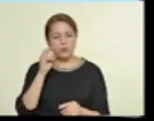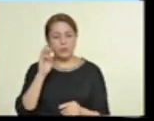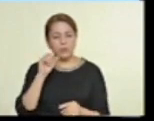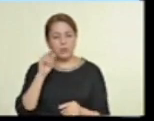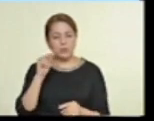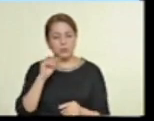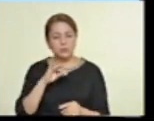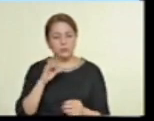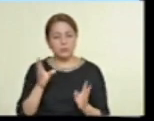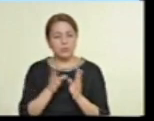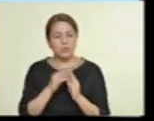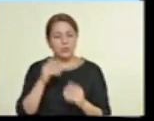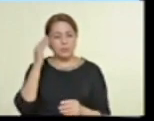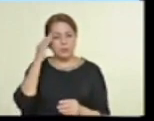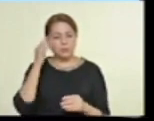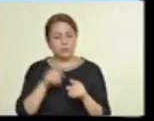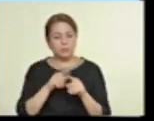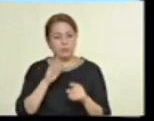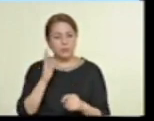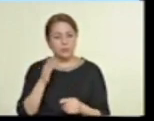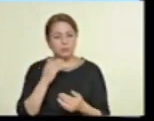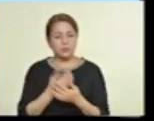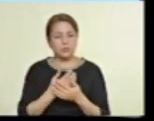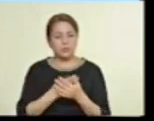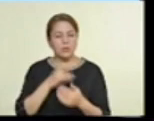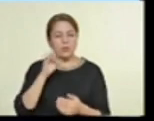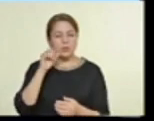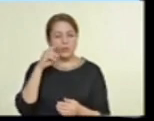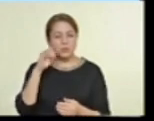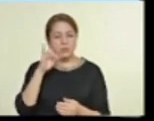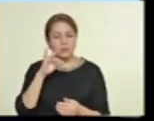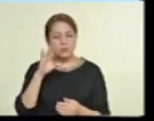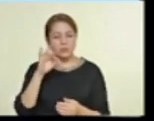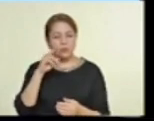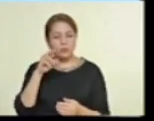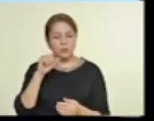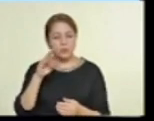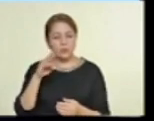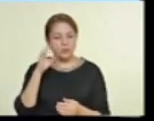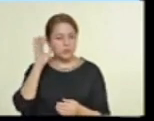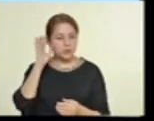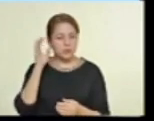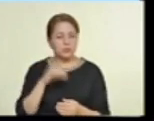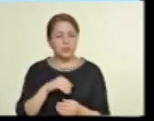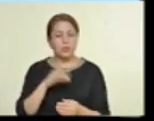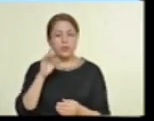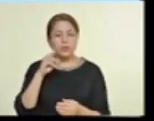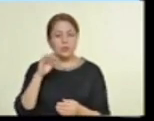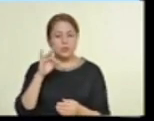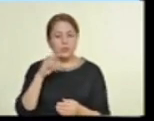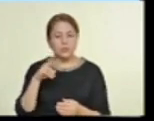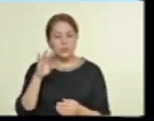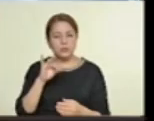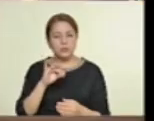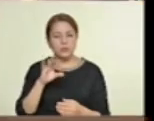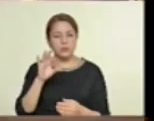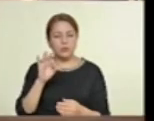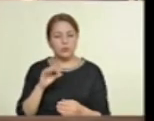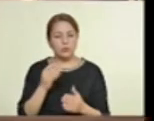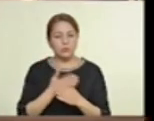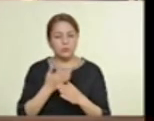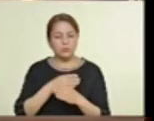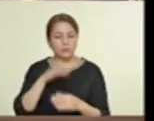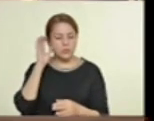radiodan eshitdi, radio orqali eshitdi. Ushbu ikkala gap tarkibidan ham biz bitta ma'no tushunishimiz